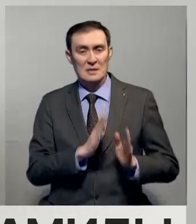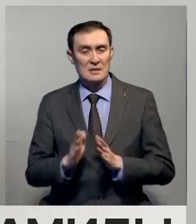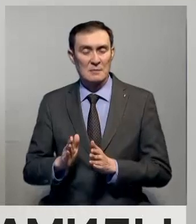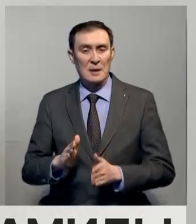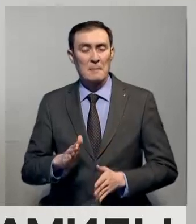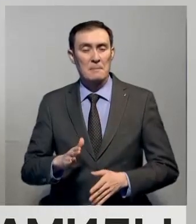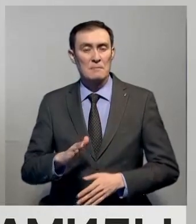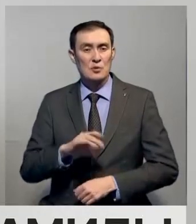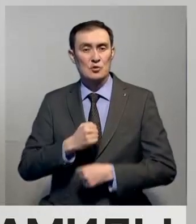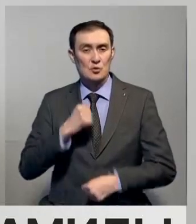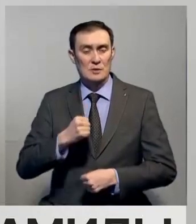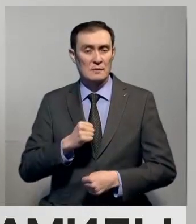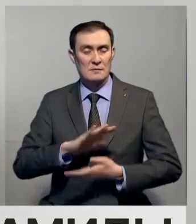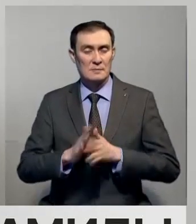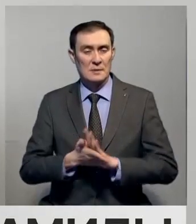максимальной безопасности